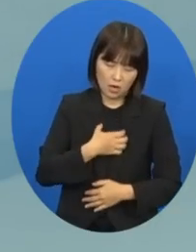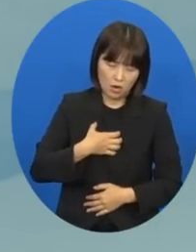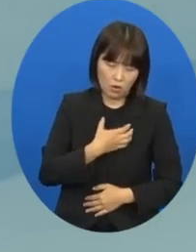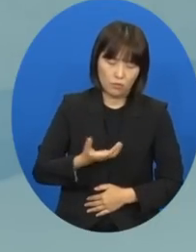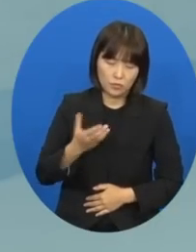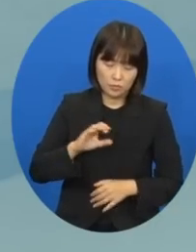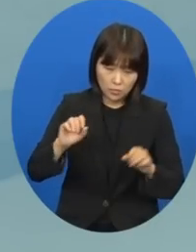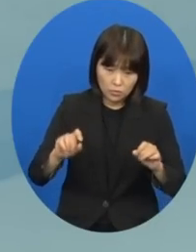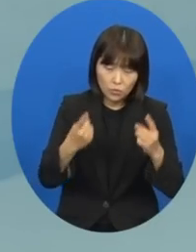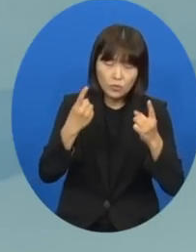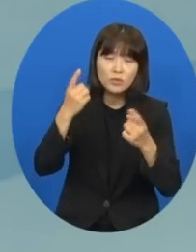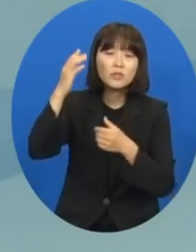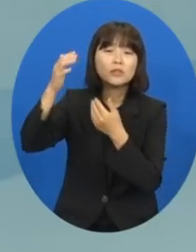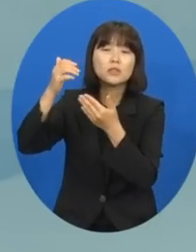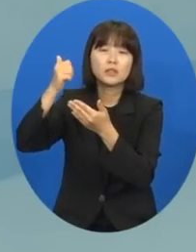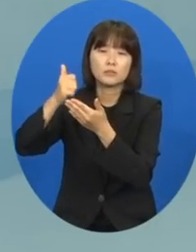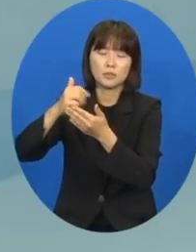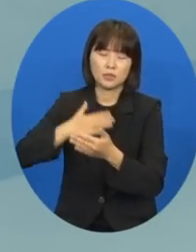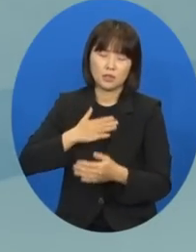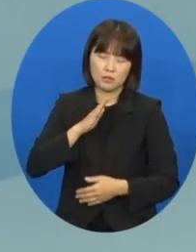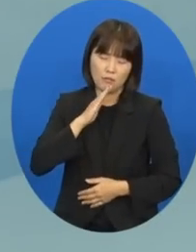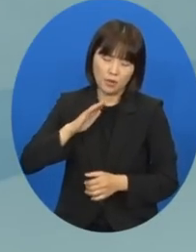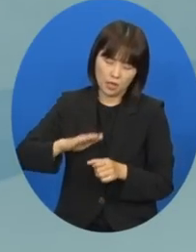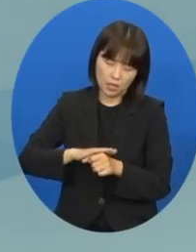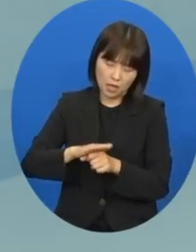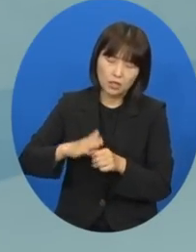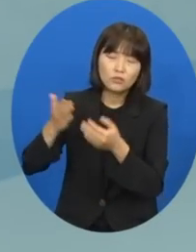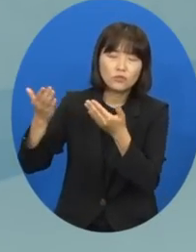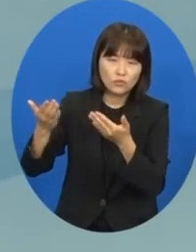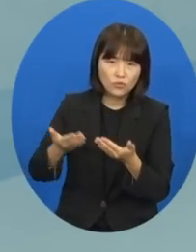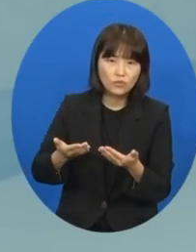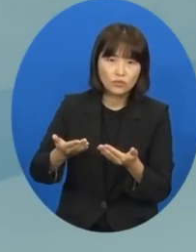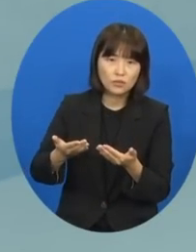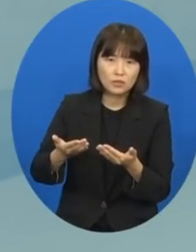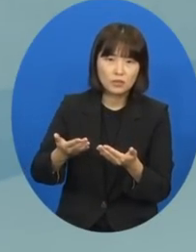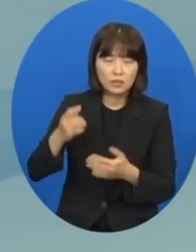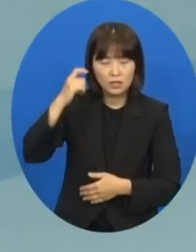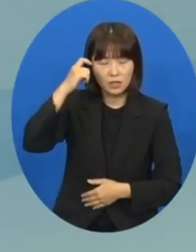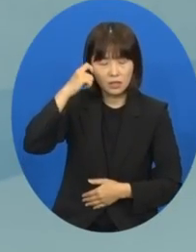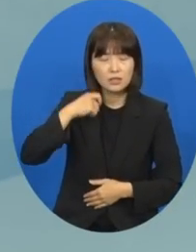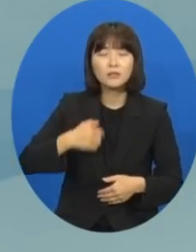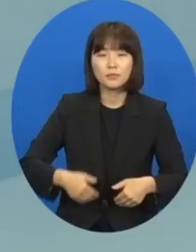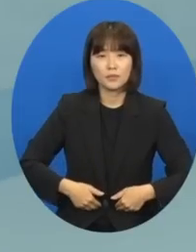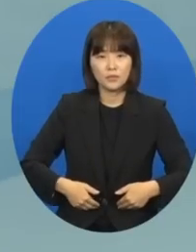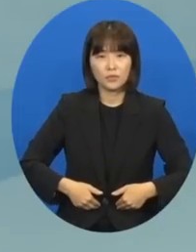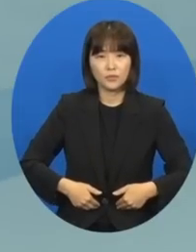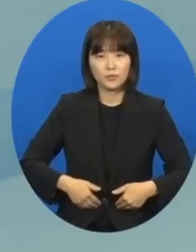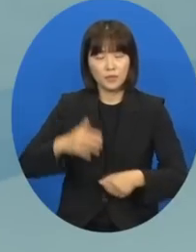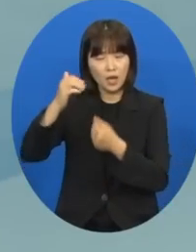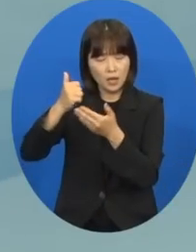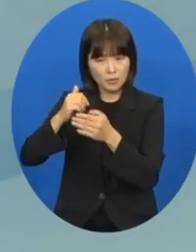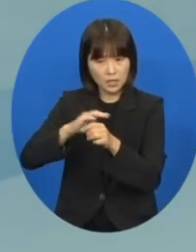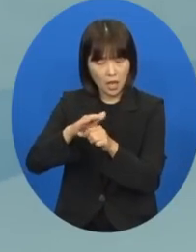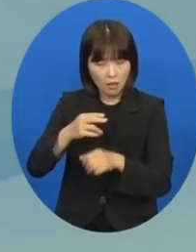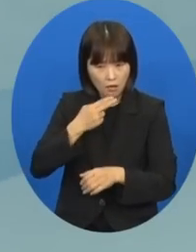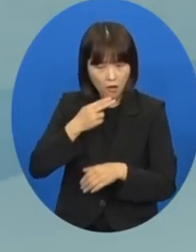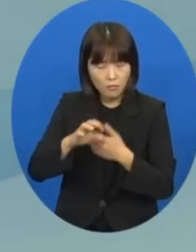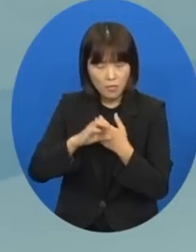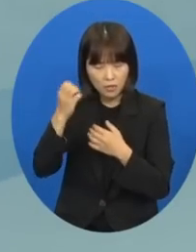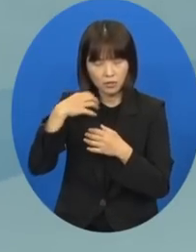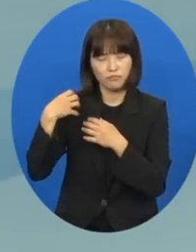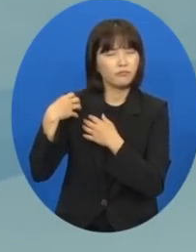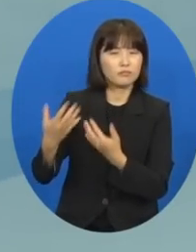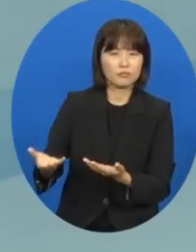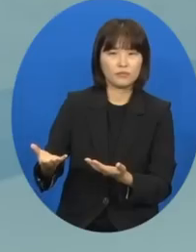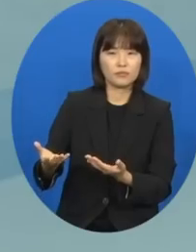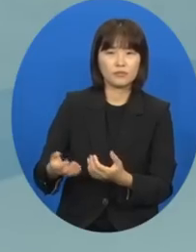아, 하나님이 나를 너무 사랑하시는구나. 사실 여러분, 사랑하지 않으면 어떻게 할까요? 그냥 내버려 둡니다. I don't